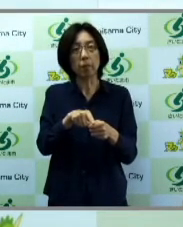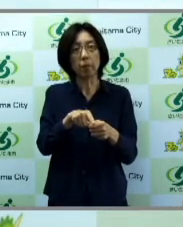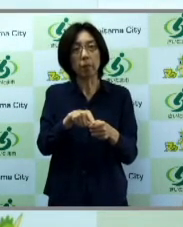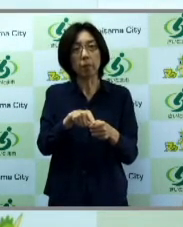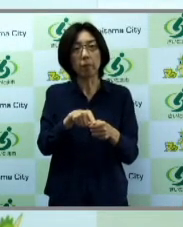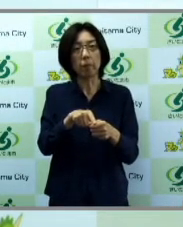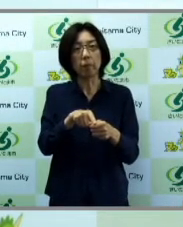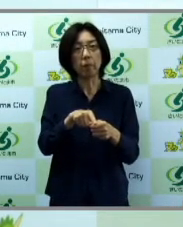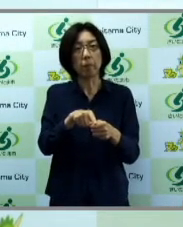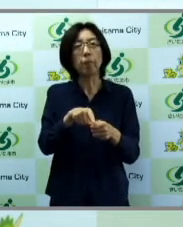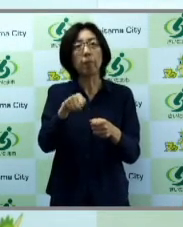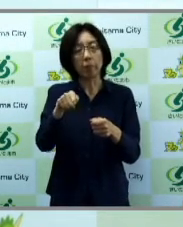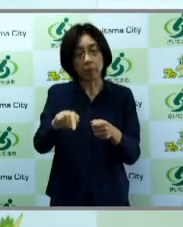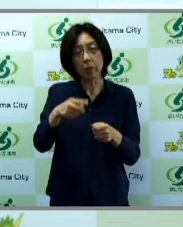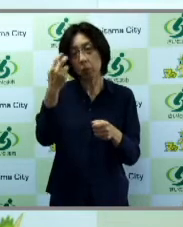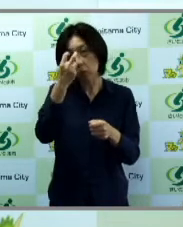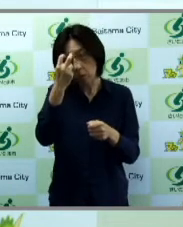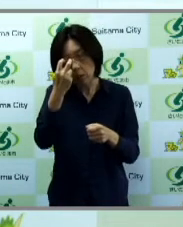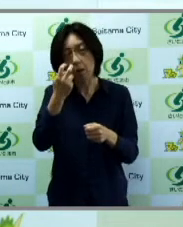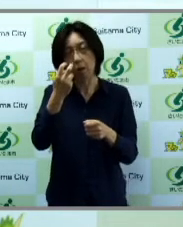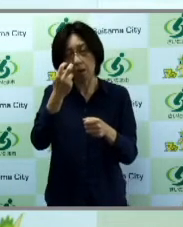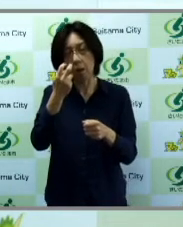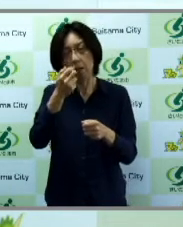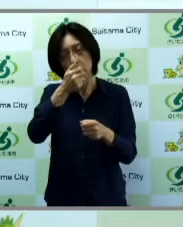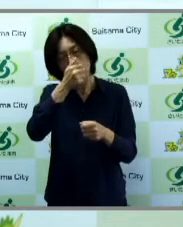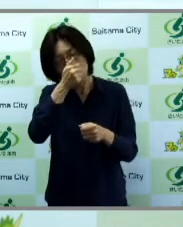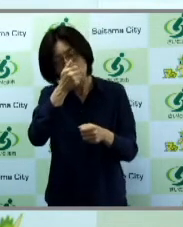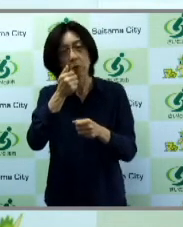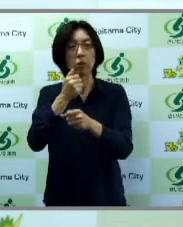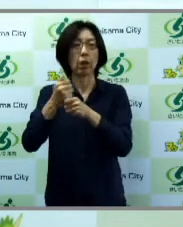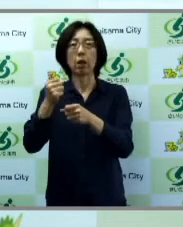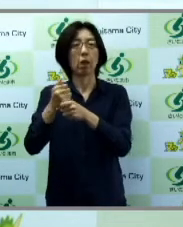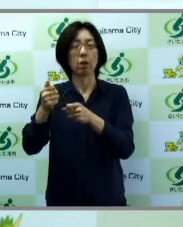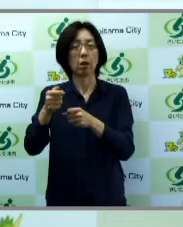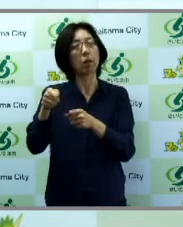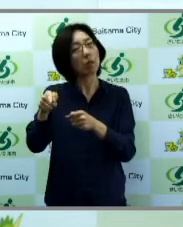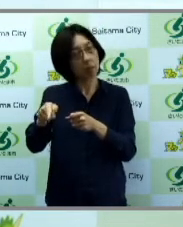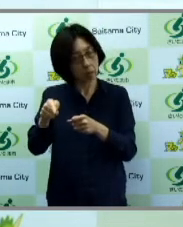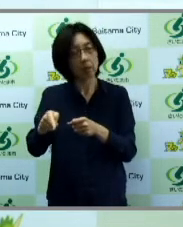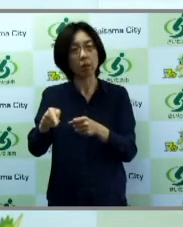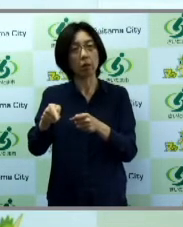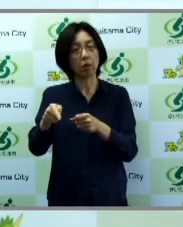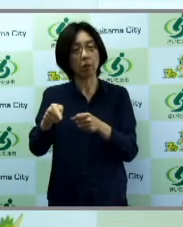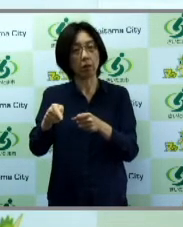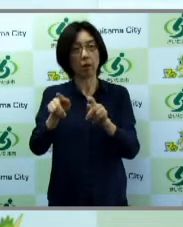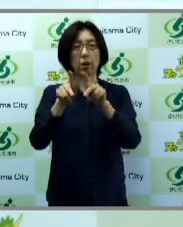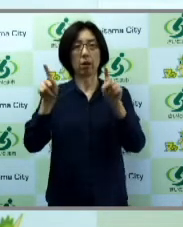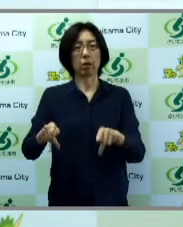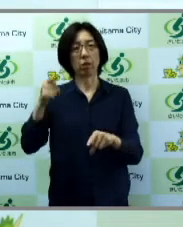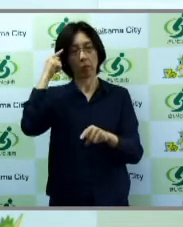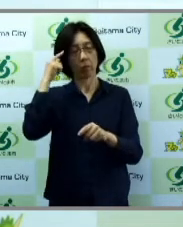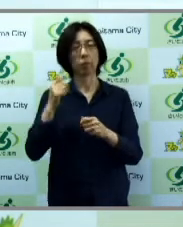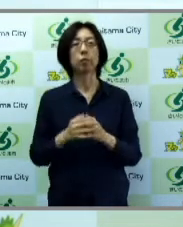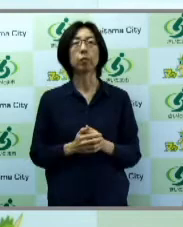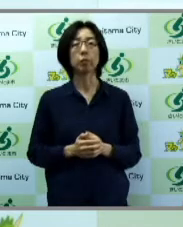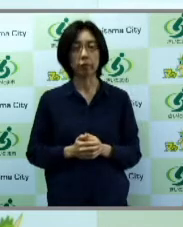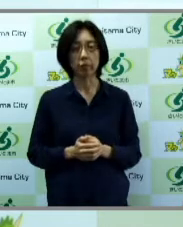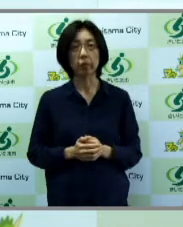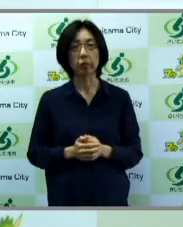まあ、疑問が残るところもあるというふうには思っております。ただ今後のことを考えると、やはりあの第2